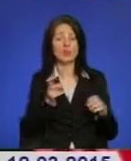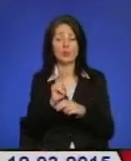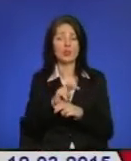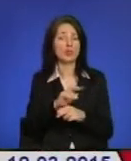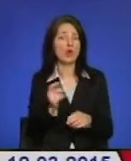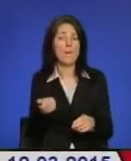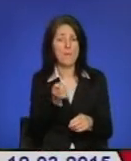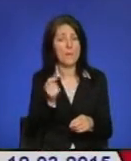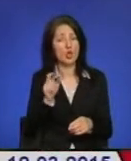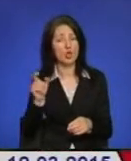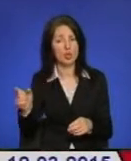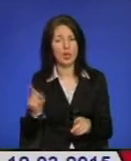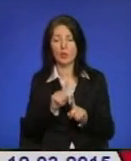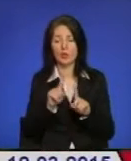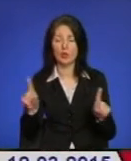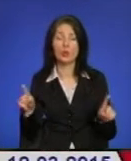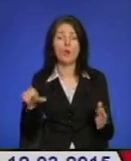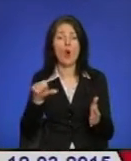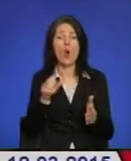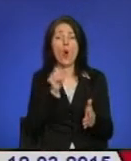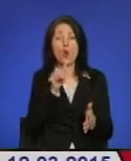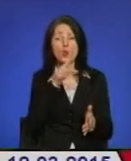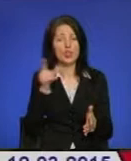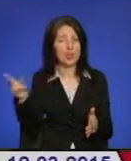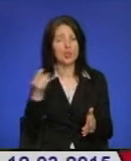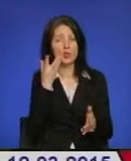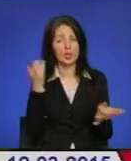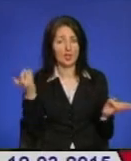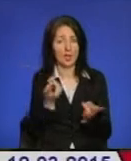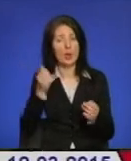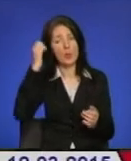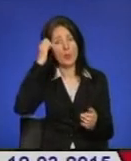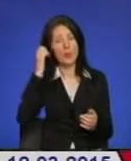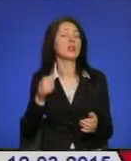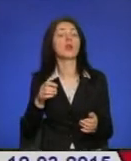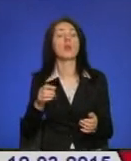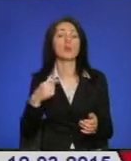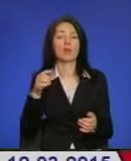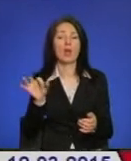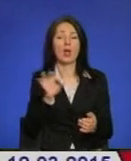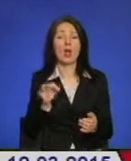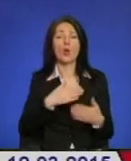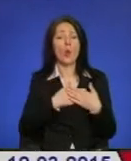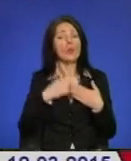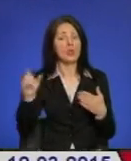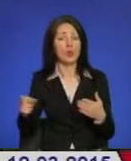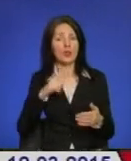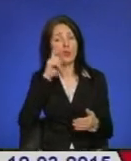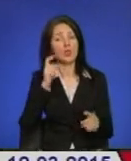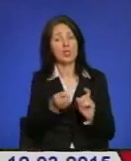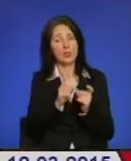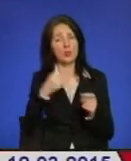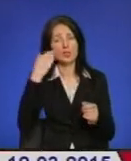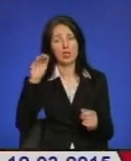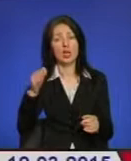небагато людей особливо у час коли ми маємо пам'ятати про патріотів України і борців за краще майбутнє держави